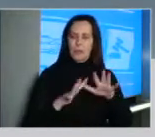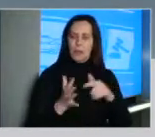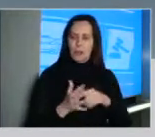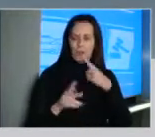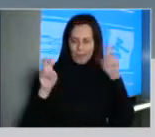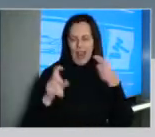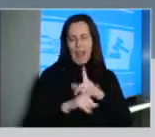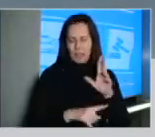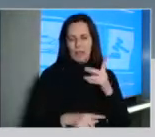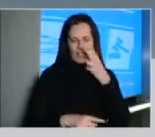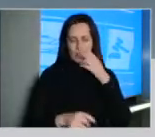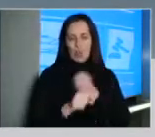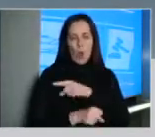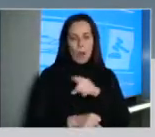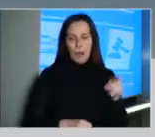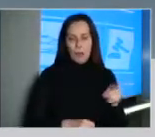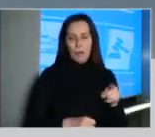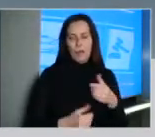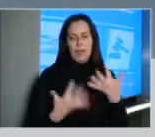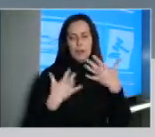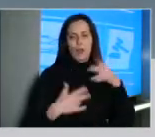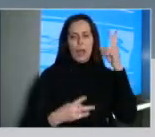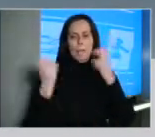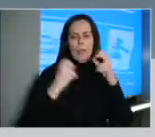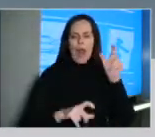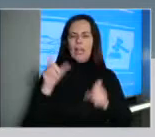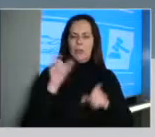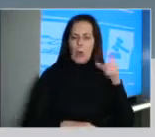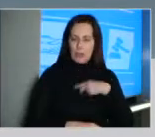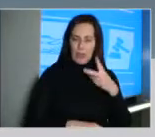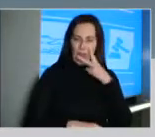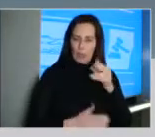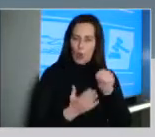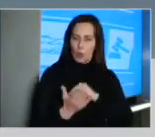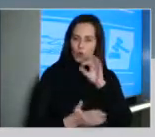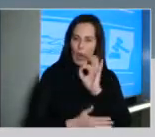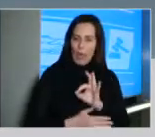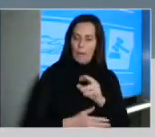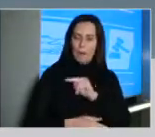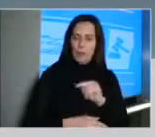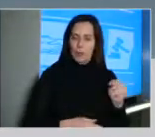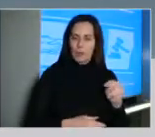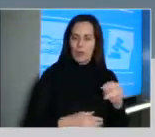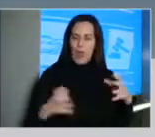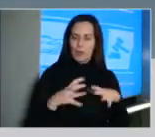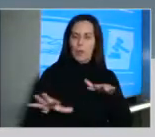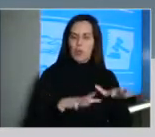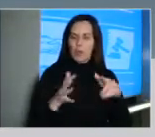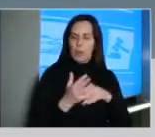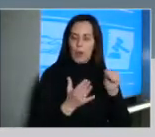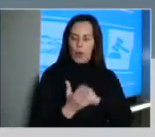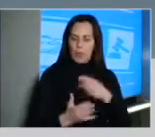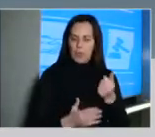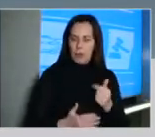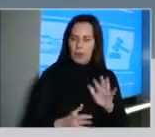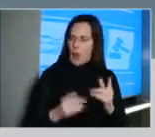אומר במרכאות, ולנסות לגרום להם לחשוף יותר מידע לציבור. אני ראיתי איזשהו דוח שלכם בנושא החברות הממשלתיות, בדוחות הכספיים